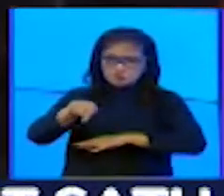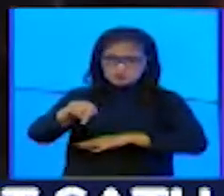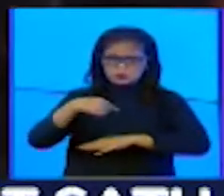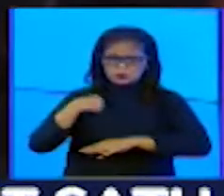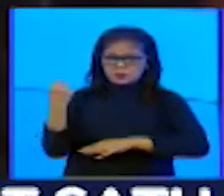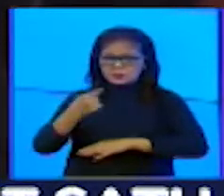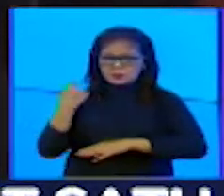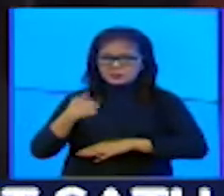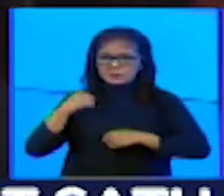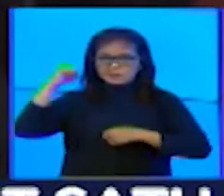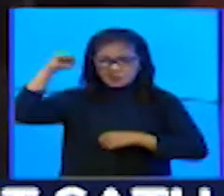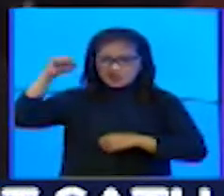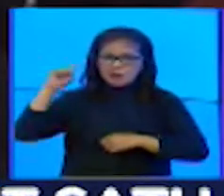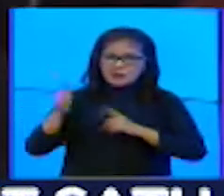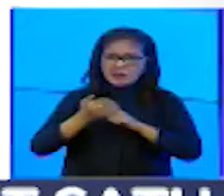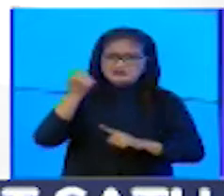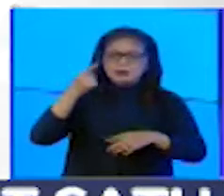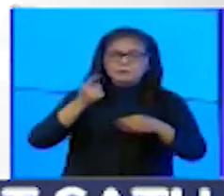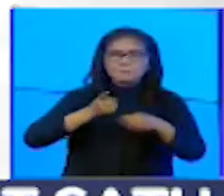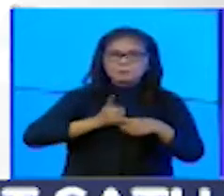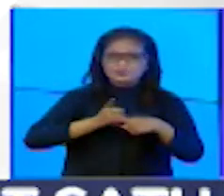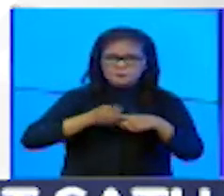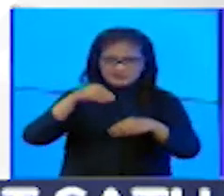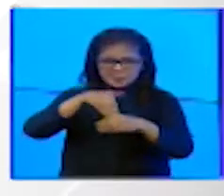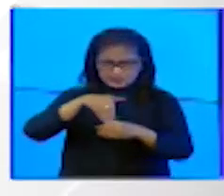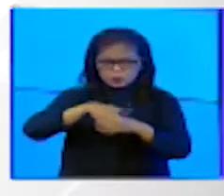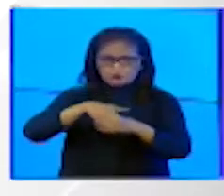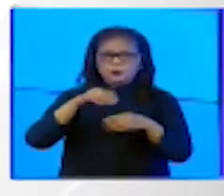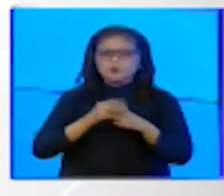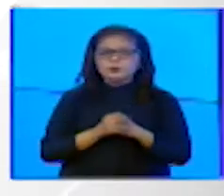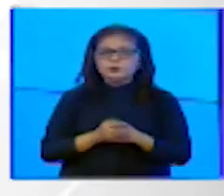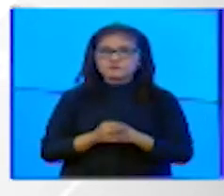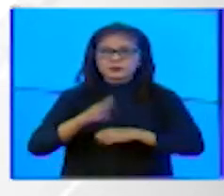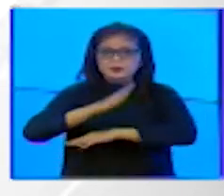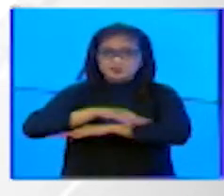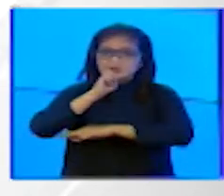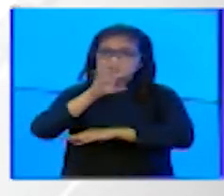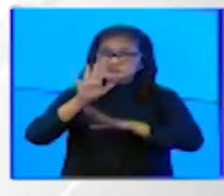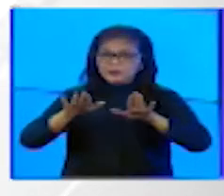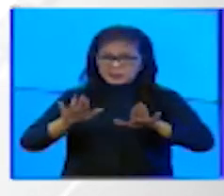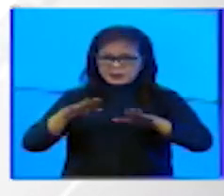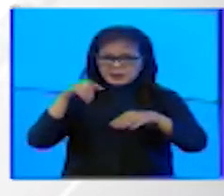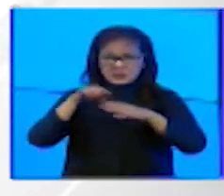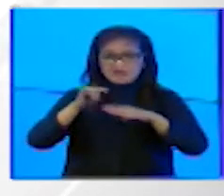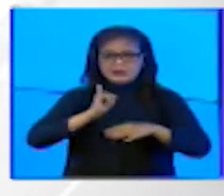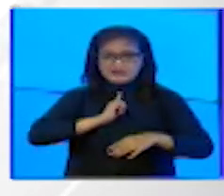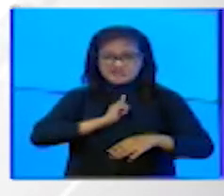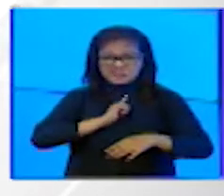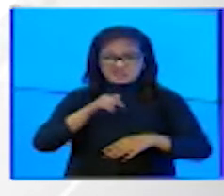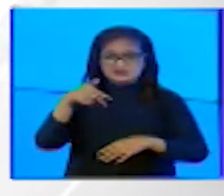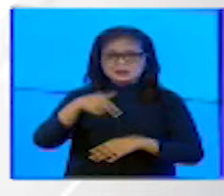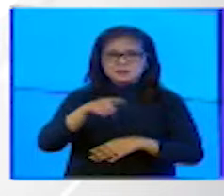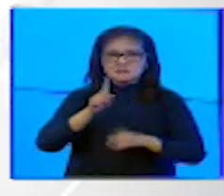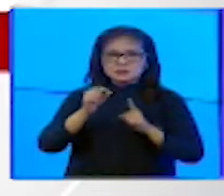diraih berdasarkan hasil hitung cepat. Dalam konferensi pers, hasil hitung sementara data internal PDI Perjuangan dengan persentase